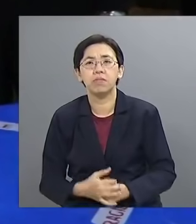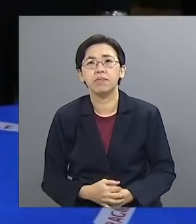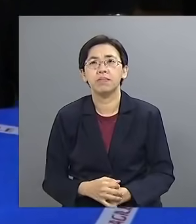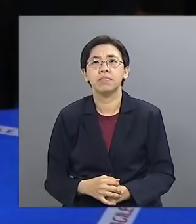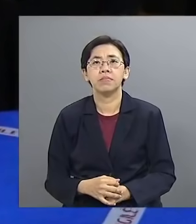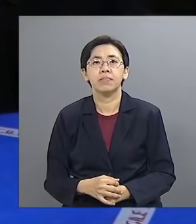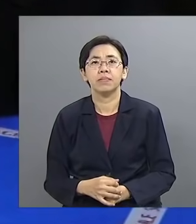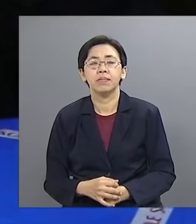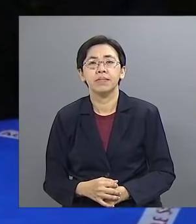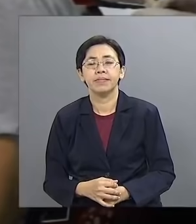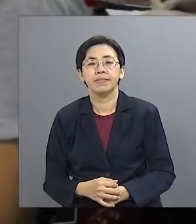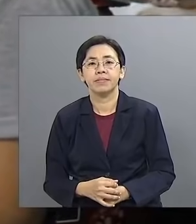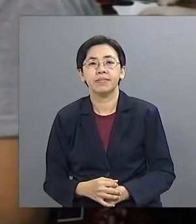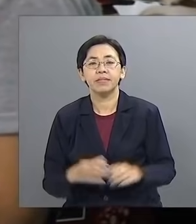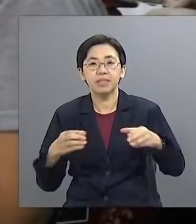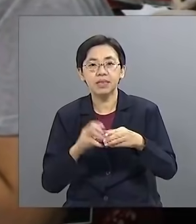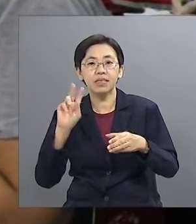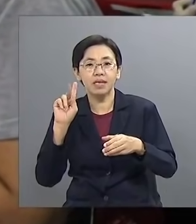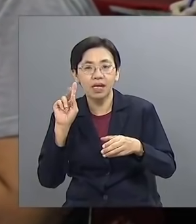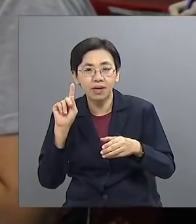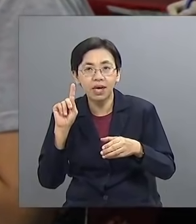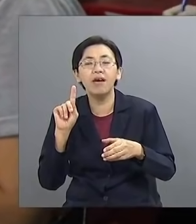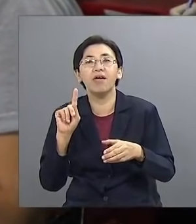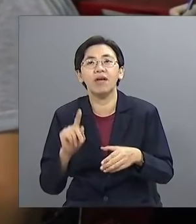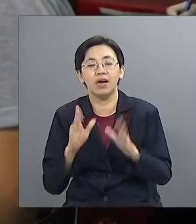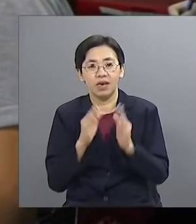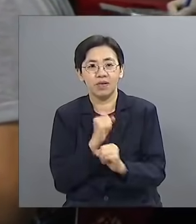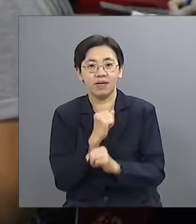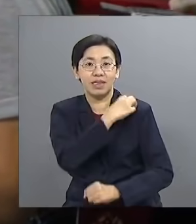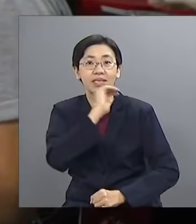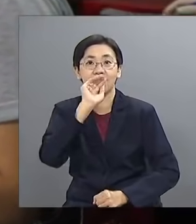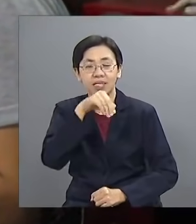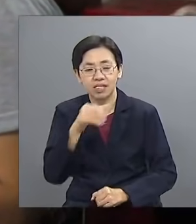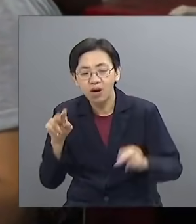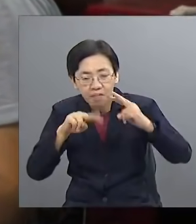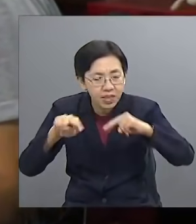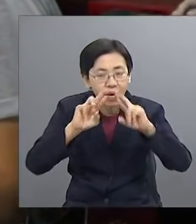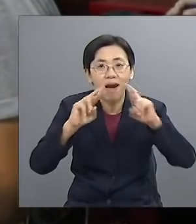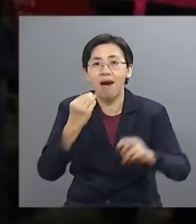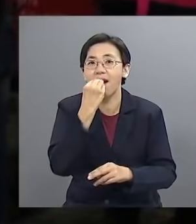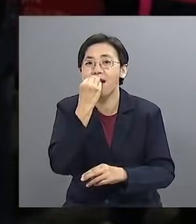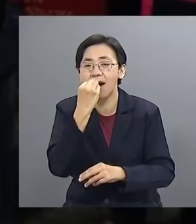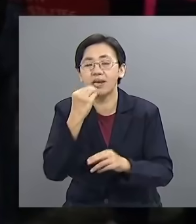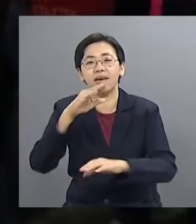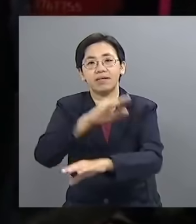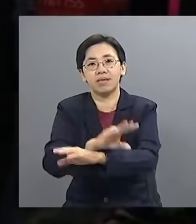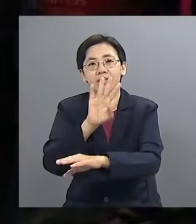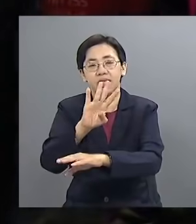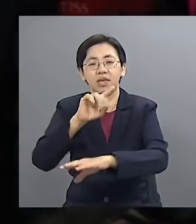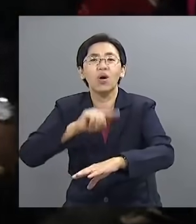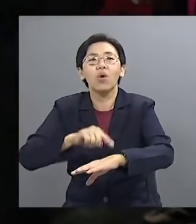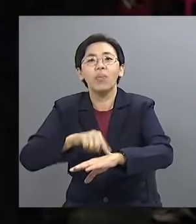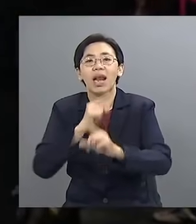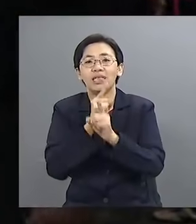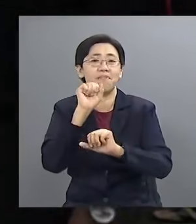ณะเดียวกันทีมข่าวได้ลงพื้นที่ไปพร้อมเจ้าหน้าที่เทศกิจนะคะสำรวจร้านอาหารในพื้นที่เขตหลัก4ในช่วงเวลาตามประกาศนี่นะคะว่า